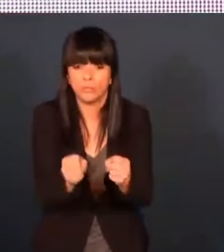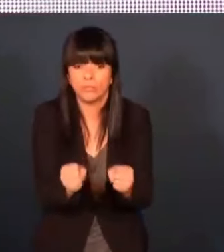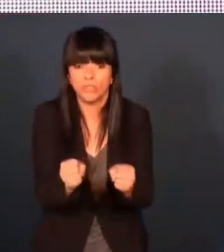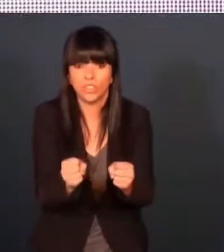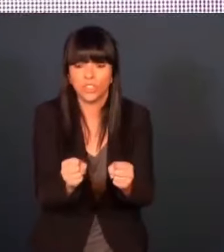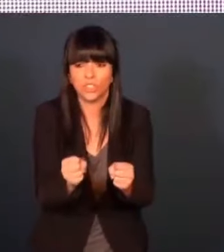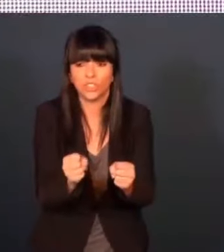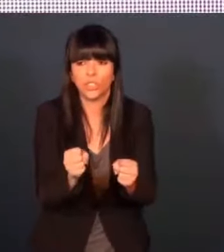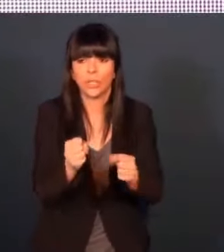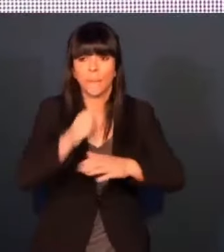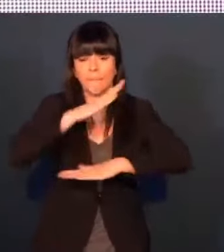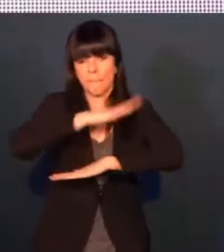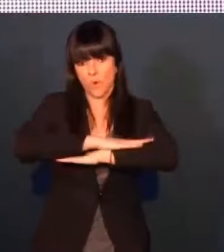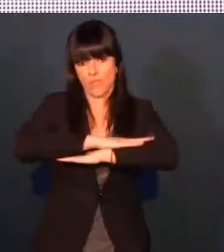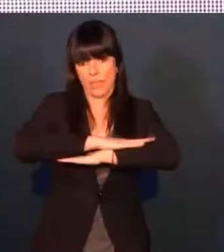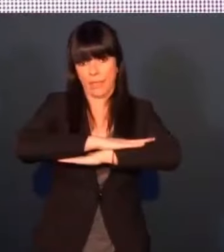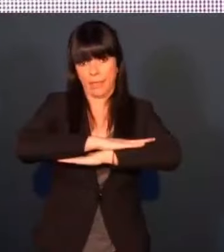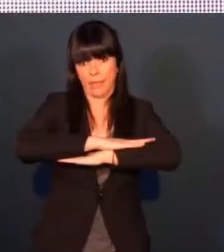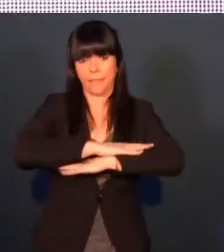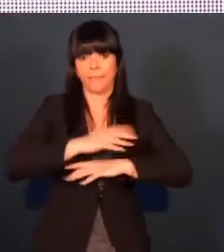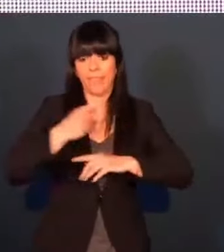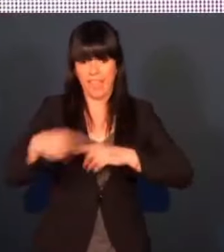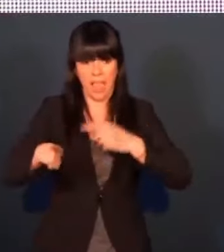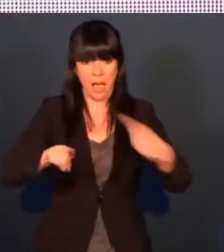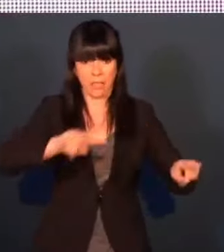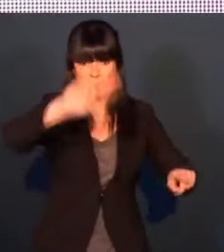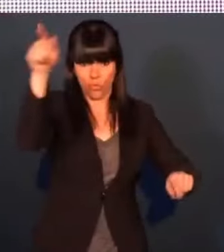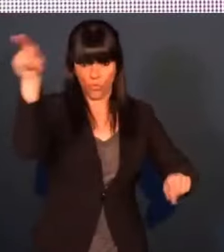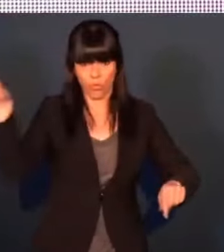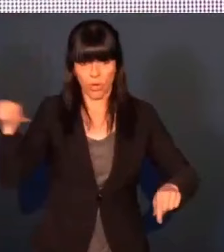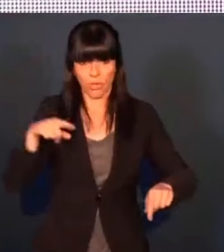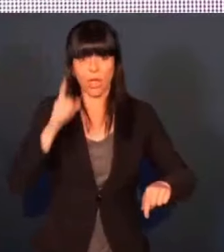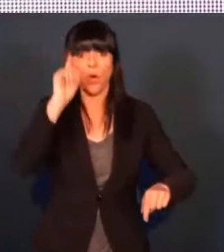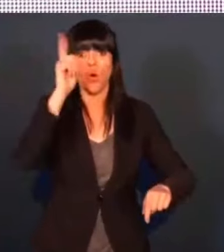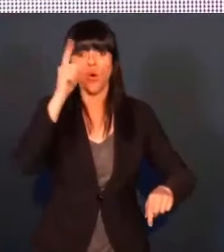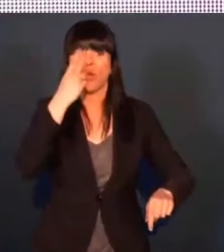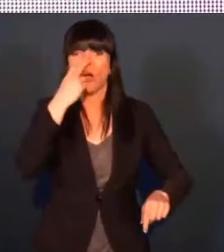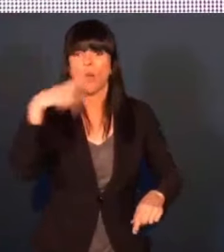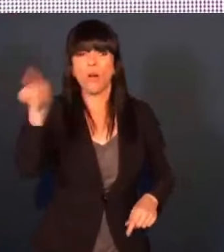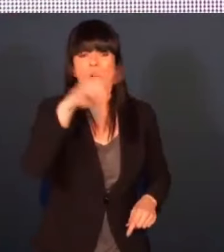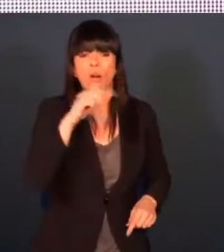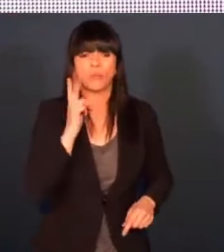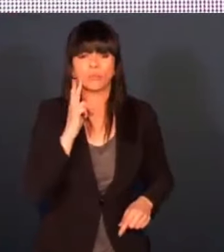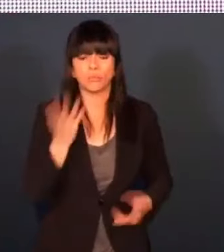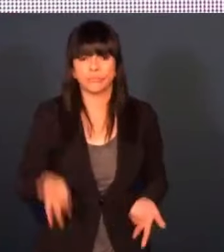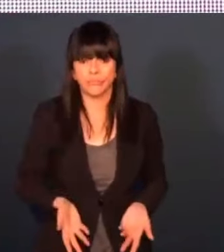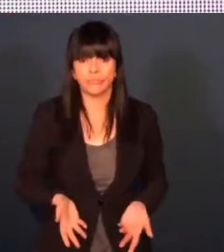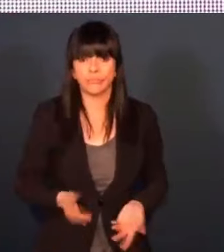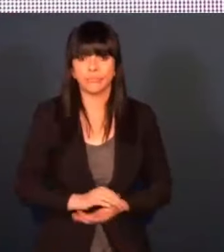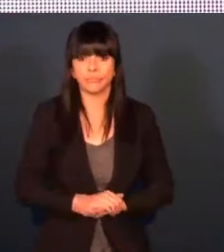едни политици. За разлика от другите, които лъжеха от сутрин до вечер, ако трябва да